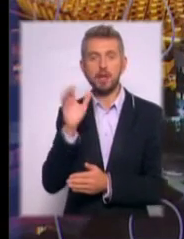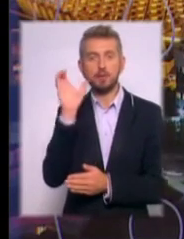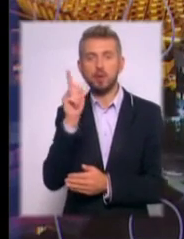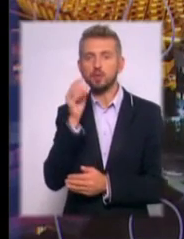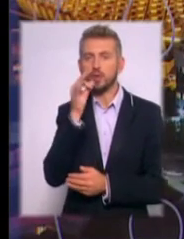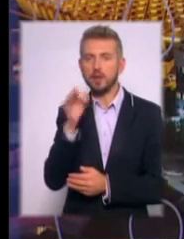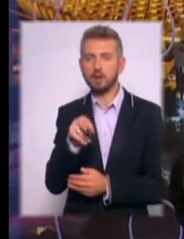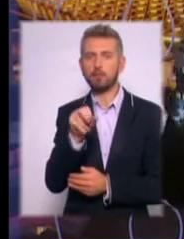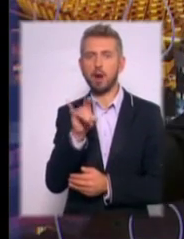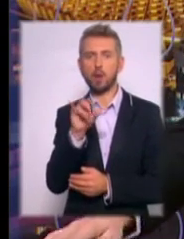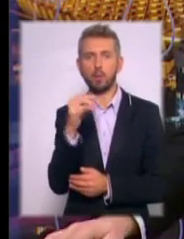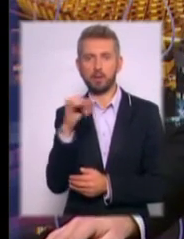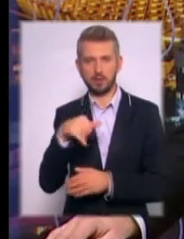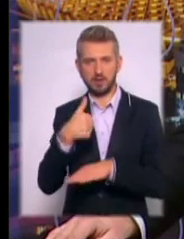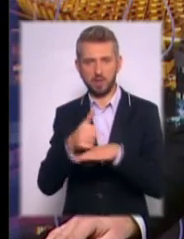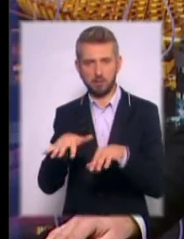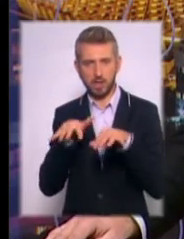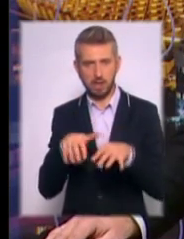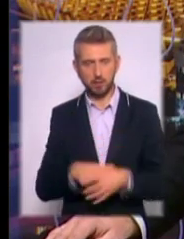Парубій на цю тему, і далі продовжимо.